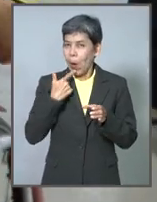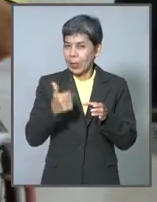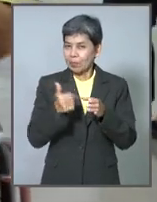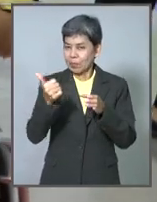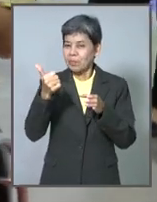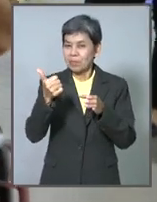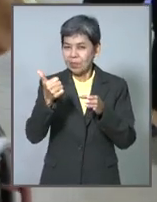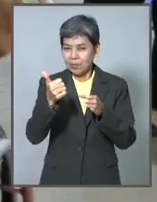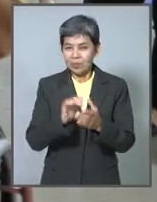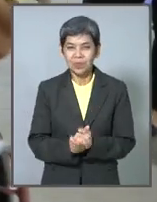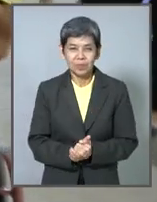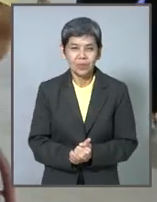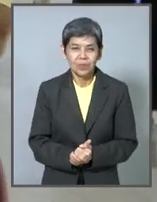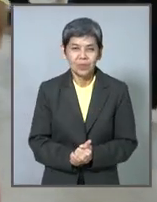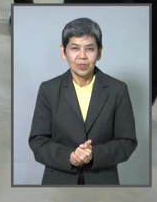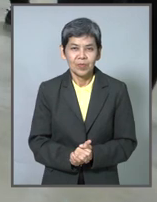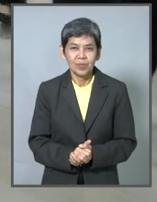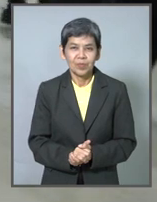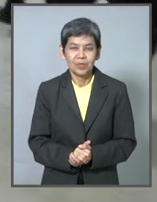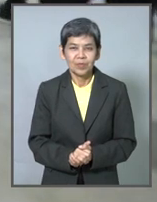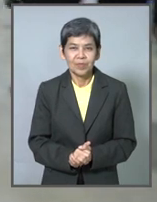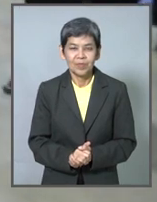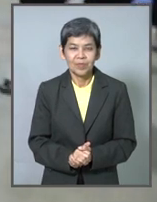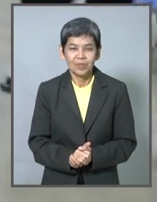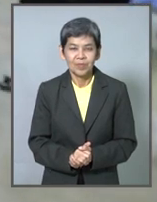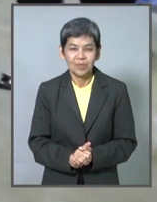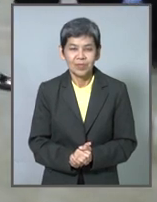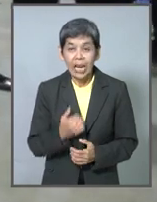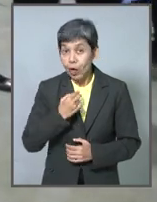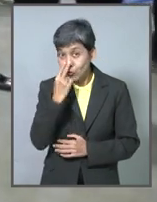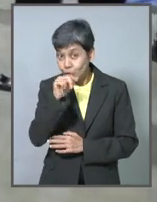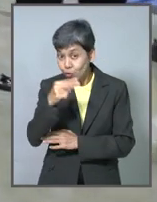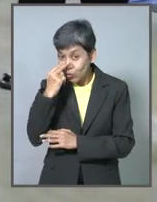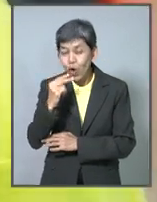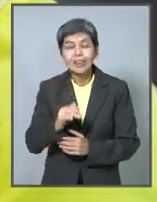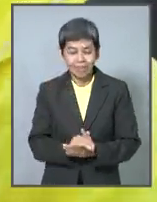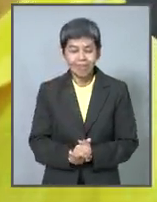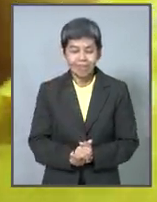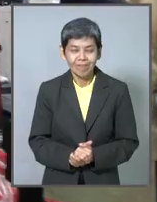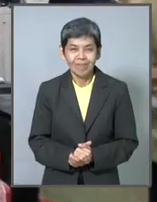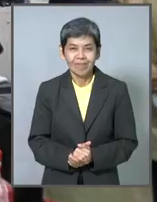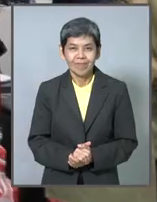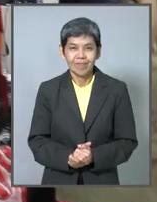านก็ได้เขาบอกว่าอร่อยมากฟูดฟูด ฟูดฟูดฟูดฟูด แม่นะคะ เดี๋ยวเราดูไปอย่างอื่นต่อครับ